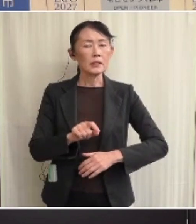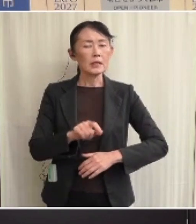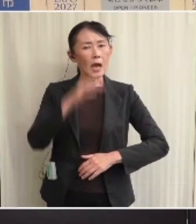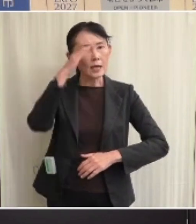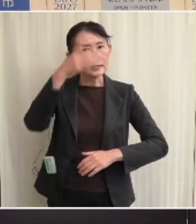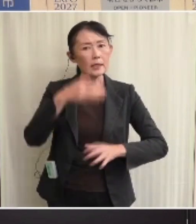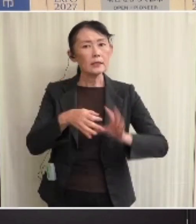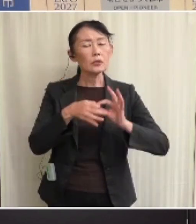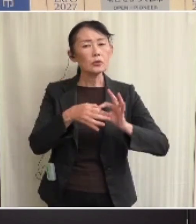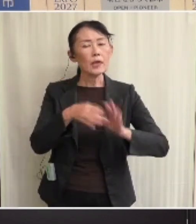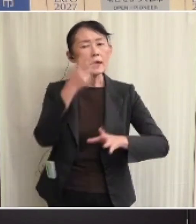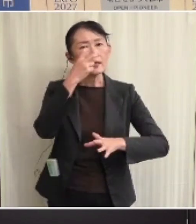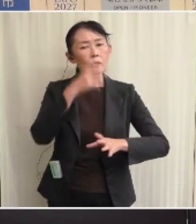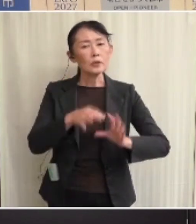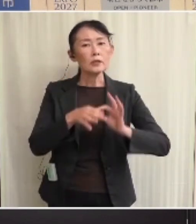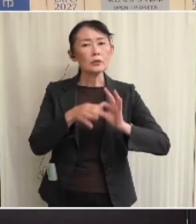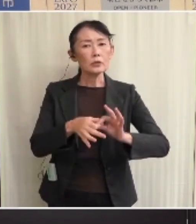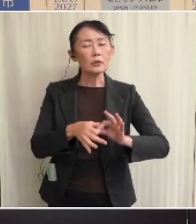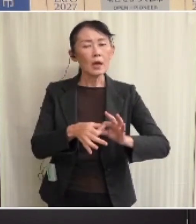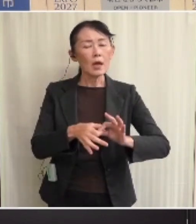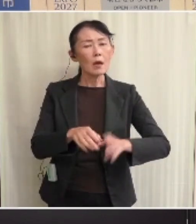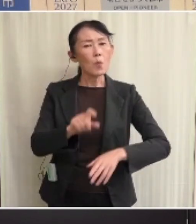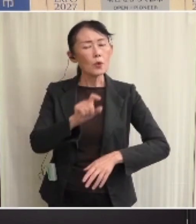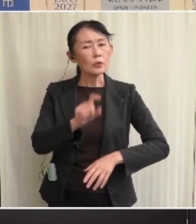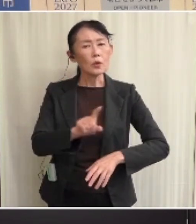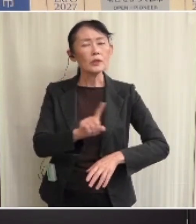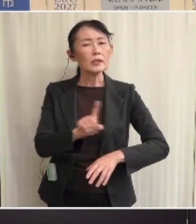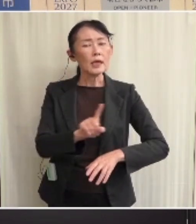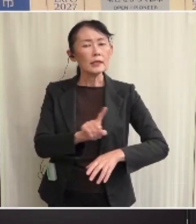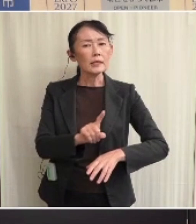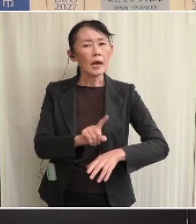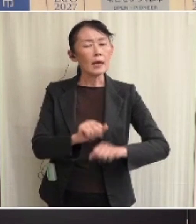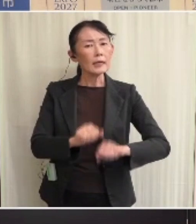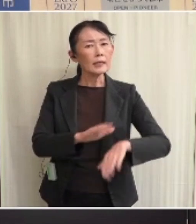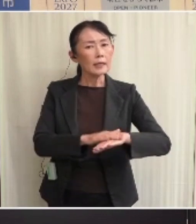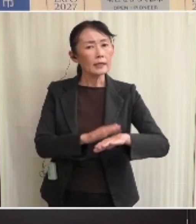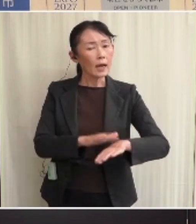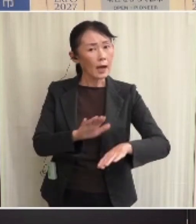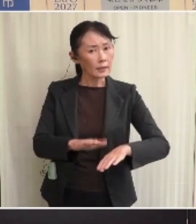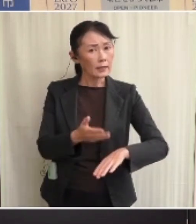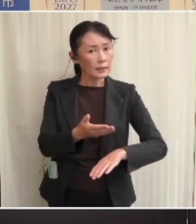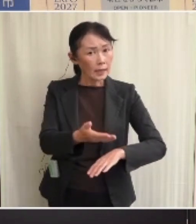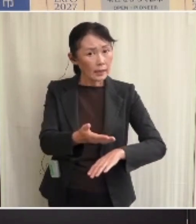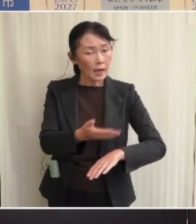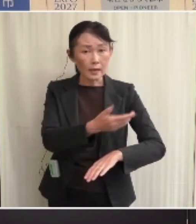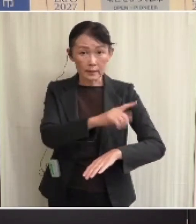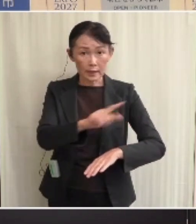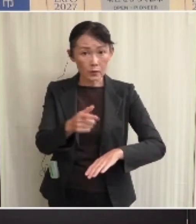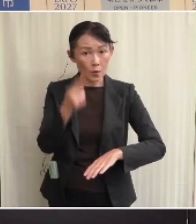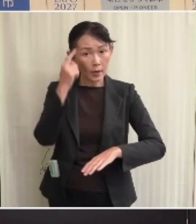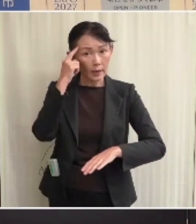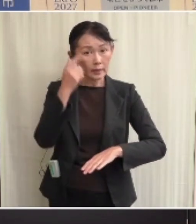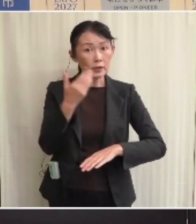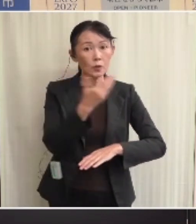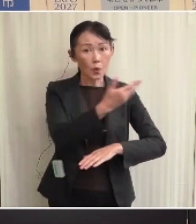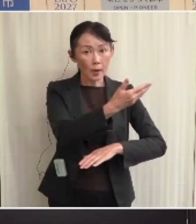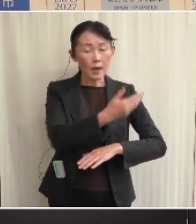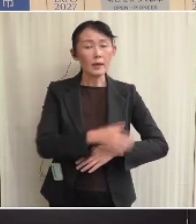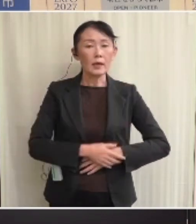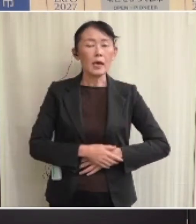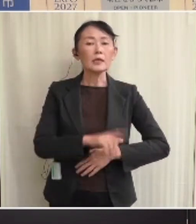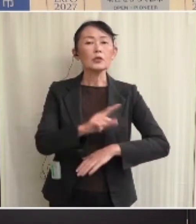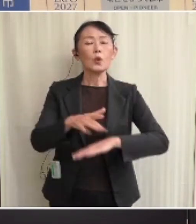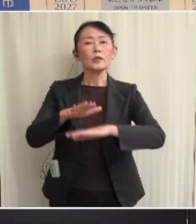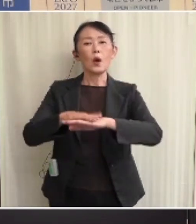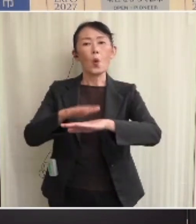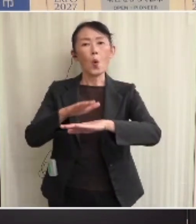招かない方策がもしかするとあったんじゃないかっていう意味での検証が今後はやってい くのか。今後さま、いろいろな角度からもですね、検証を